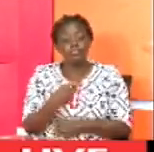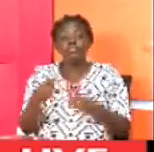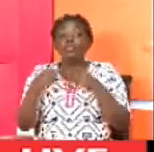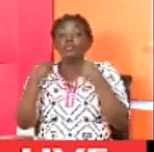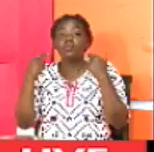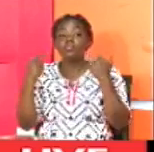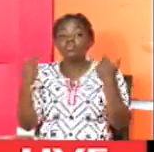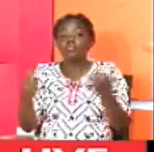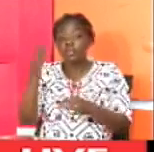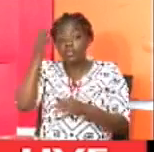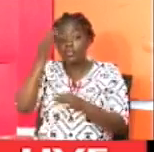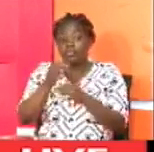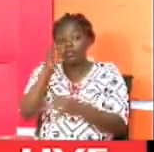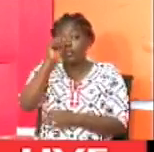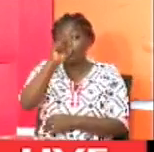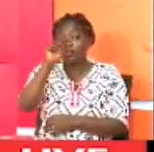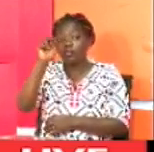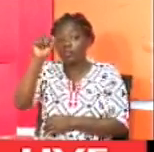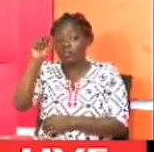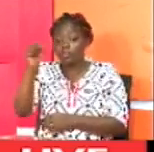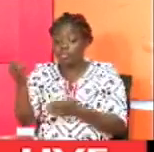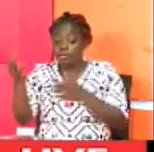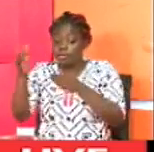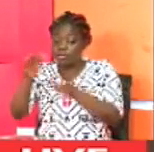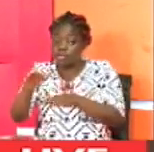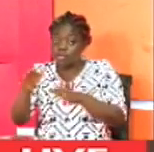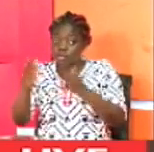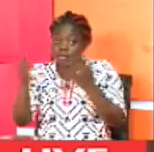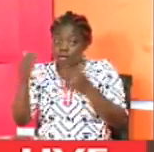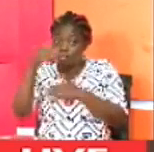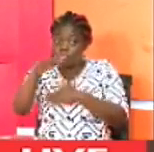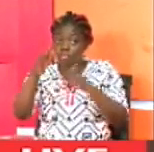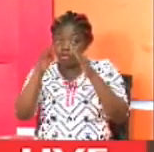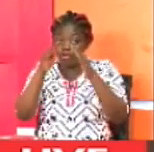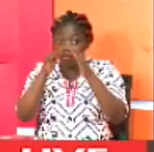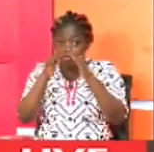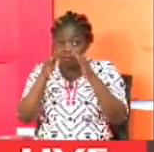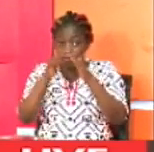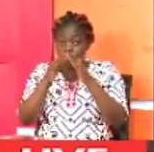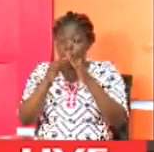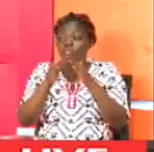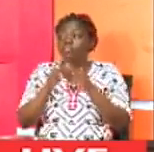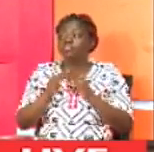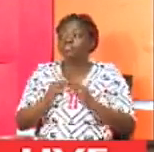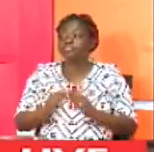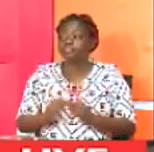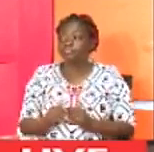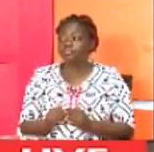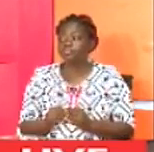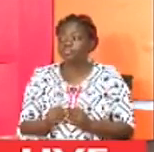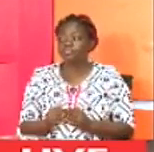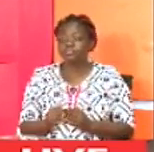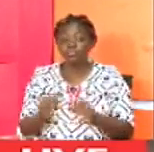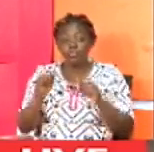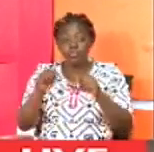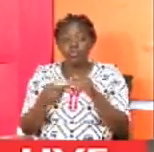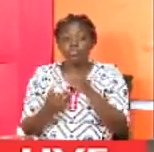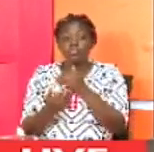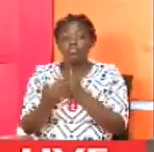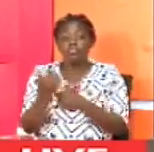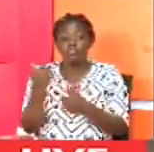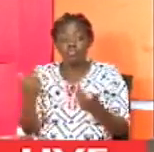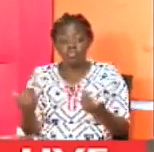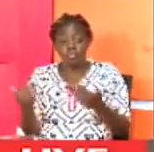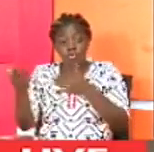kanisa Faith Arena, yasangiddwa ng'afiidde mu buliri mu maka ge mu kereziya zooni ekisangibwa mu ggombolola y'e Makindye ku makya ga leero.